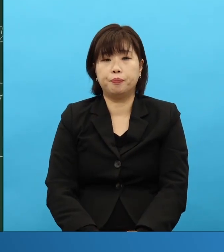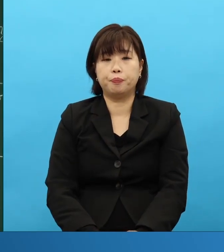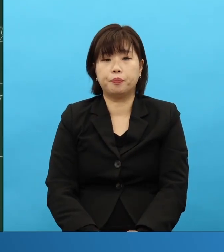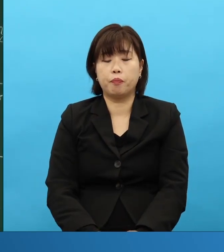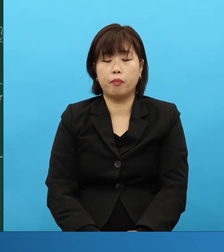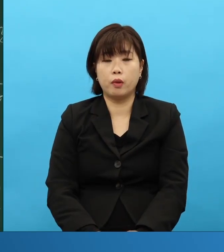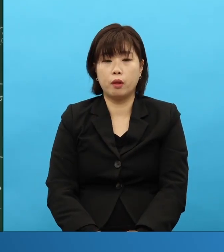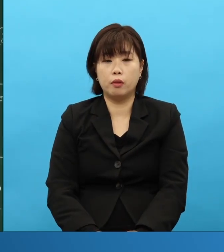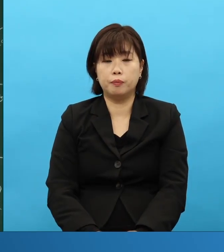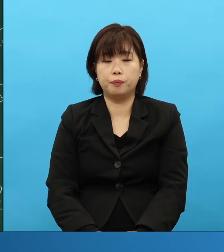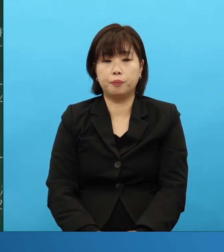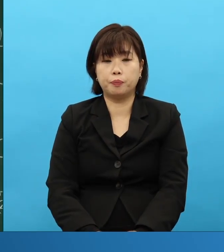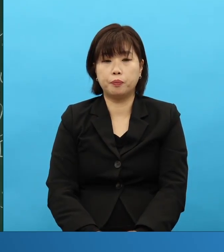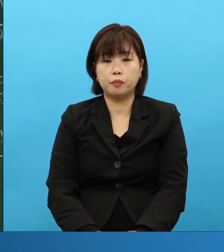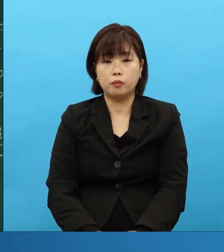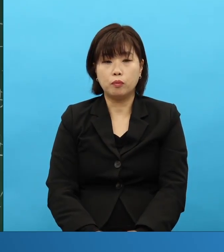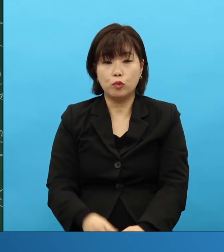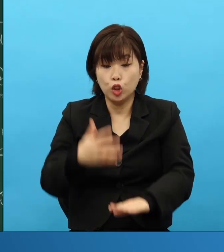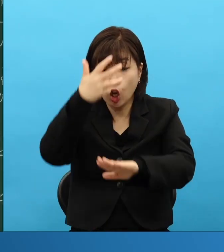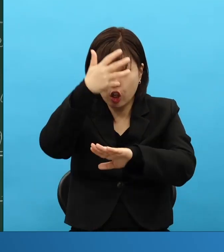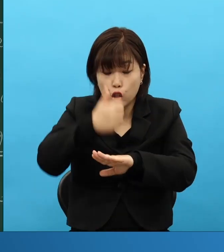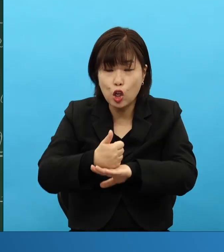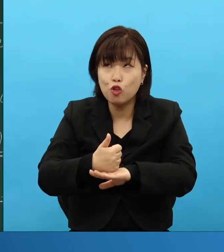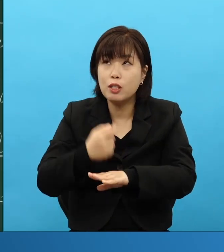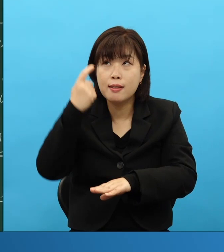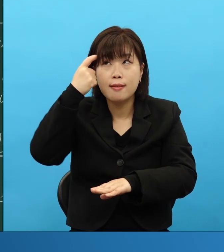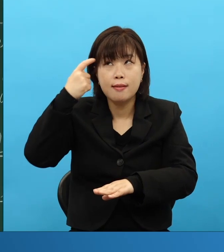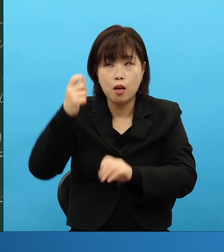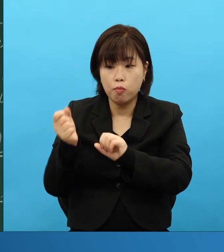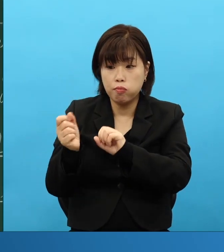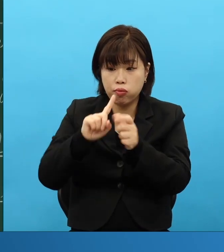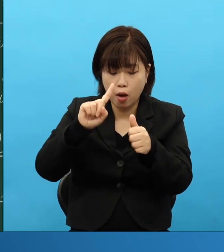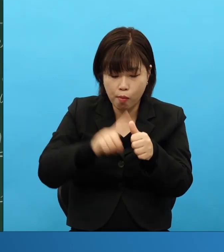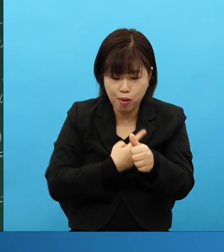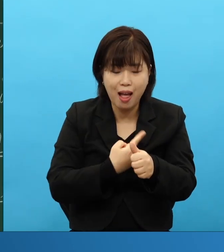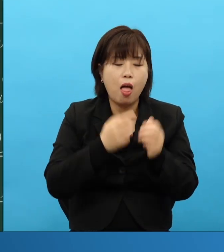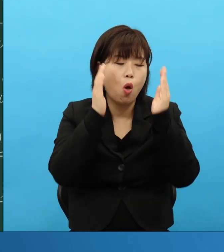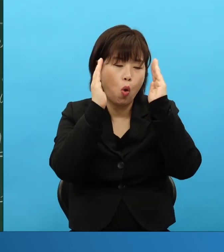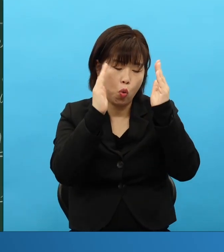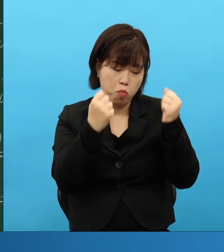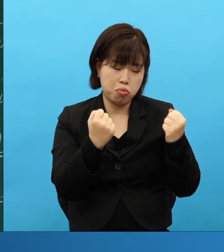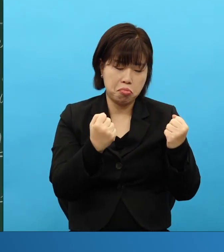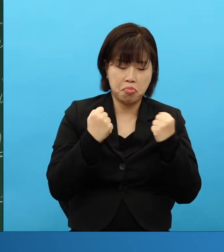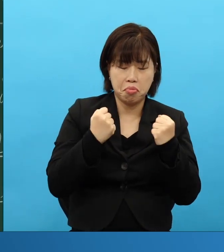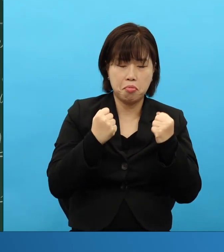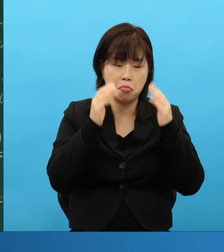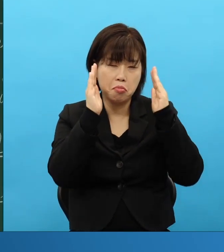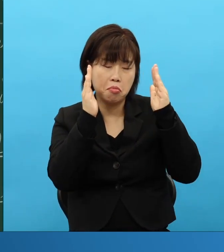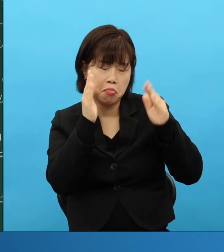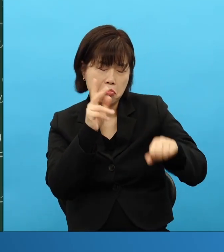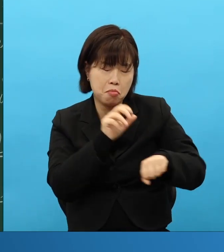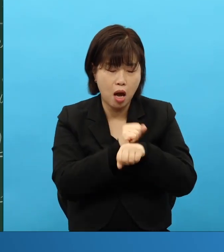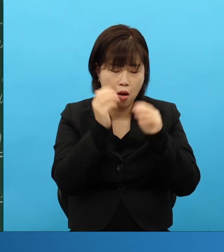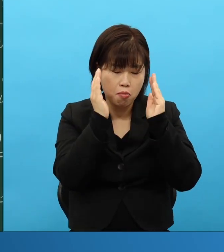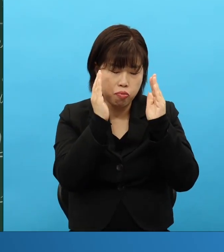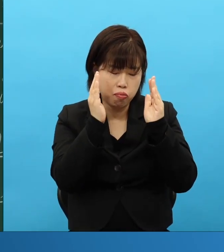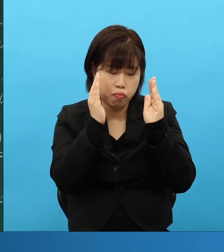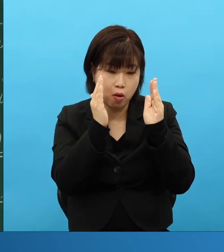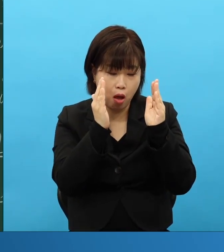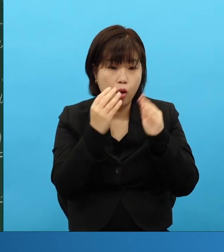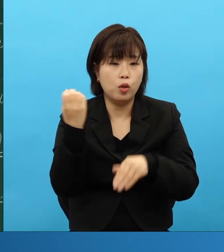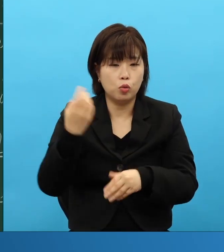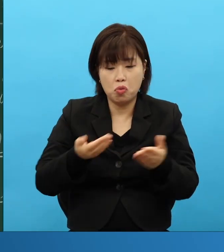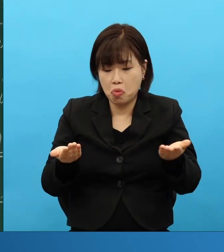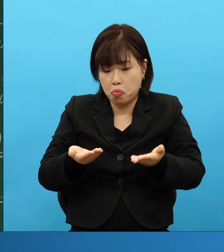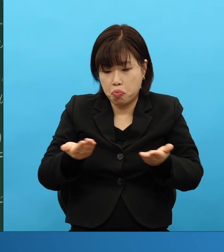answers. 드디어 학업에 힘을 얻어. And you'll begin to gain strength in your studies. 또 일에 힘을 얻어요. And also gain strength in your work. 요걸